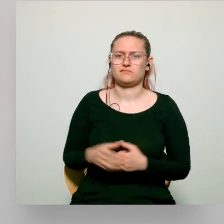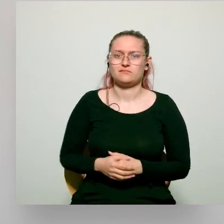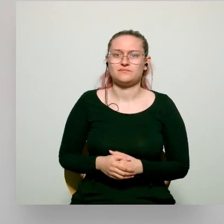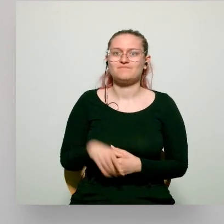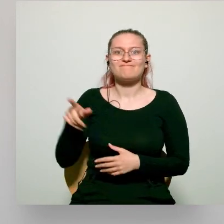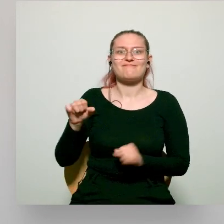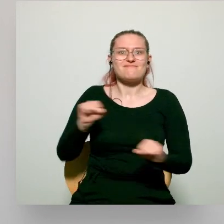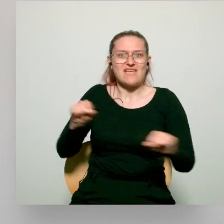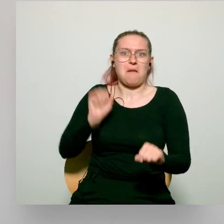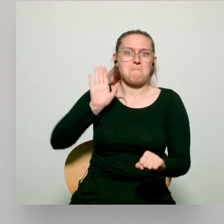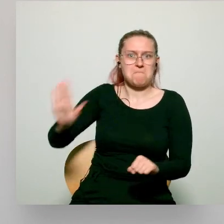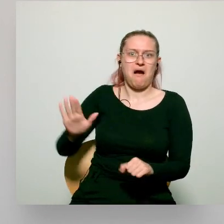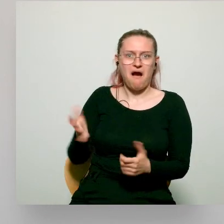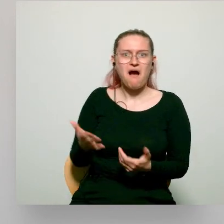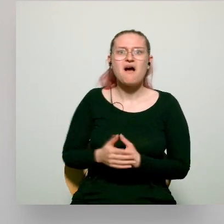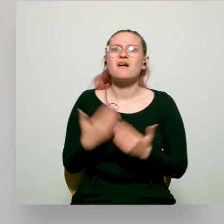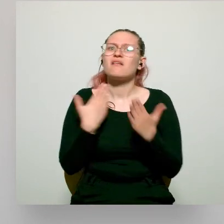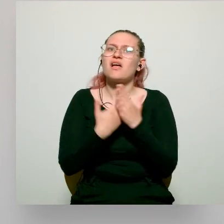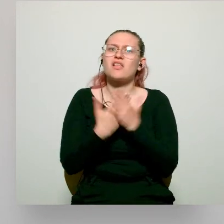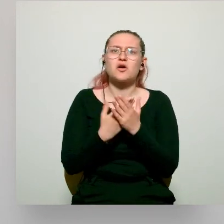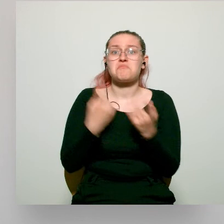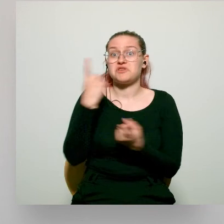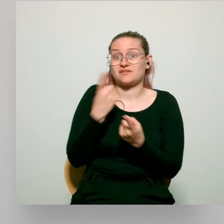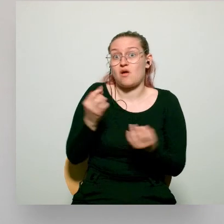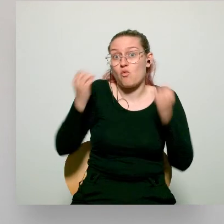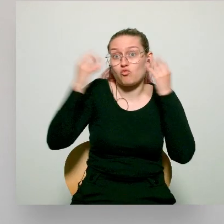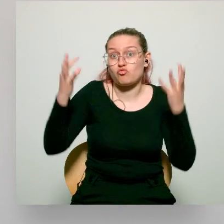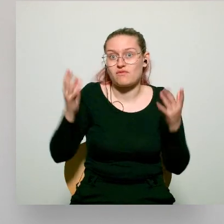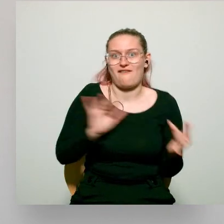bierze i myślę, że tu kultura ma znaczenie, ale nie, być może się mylę.